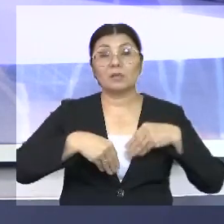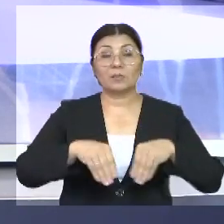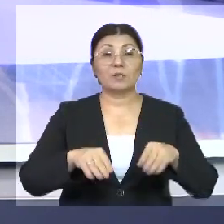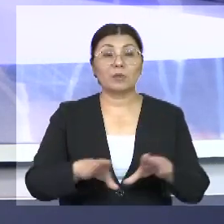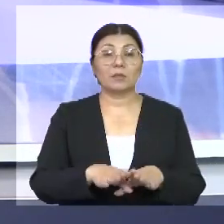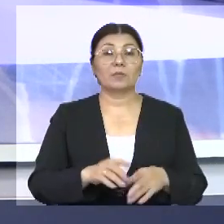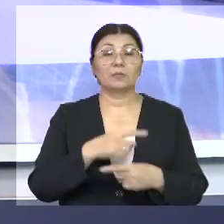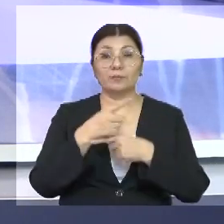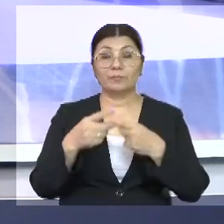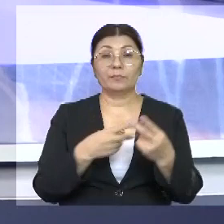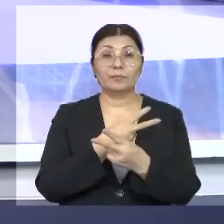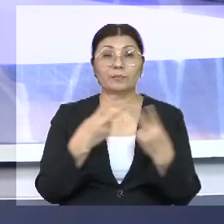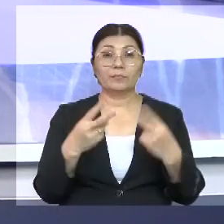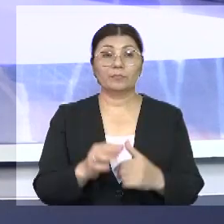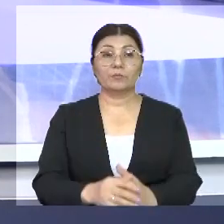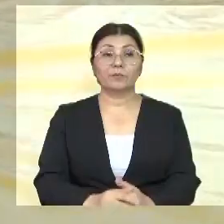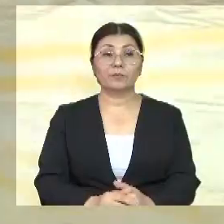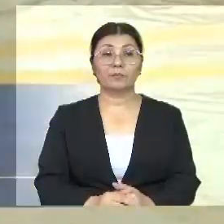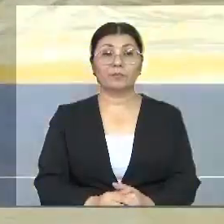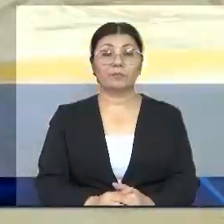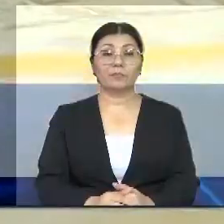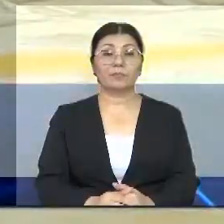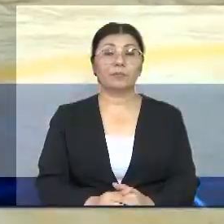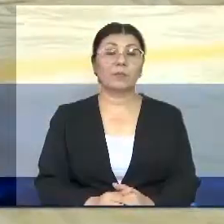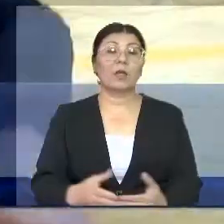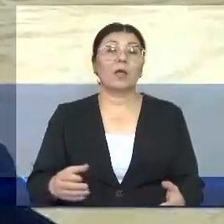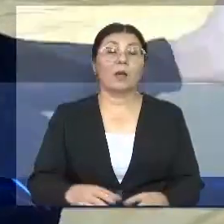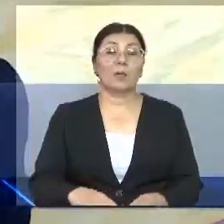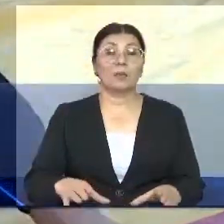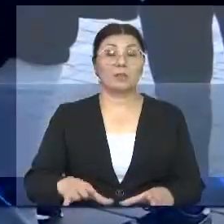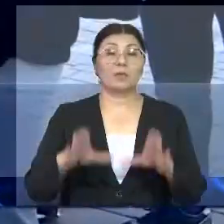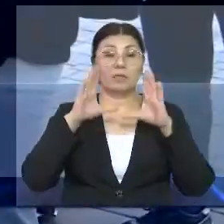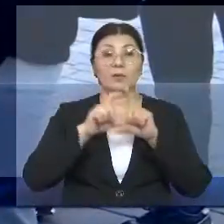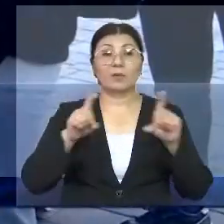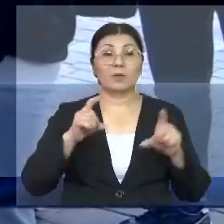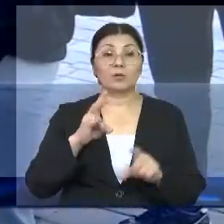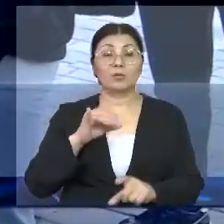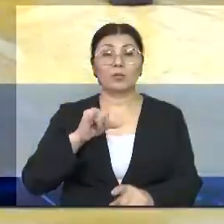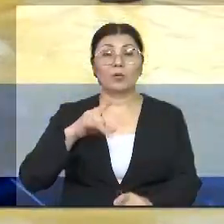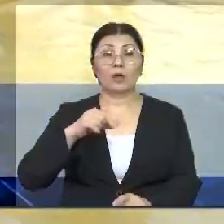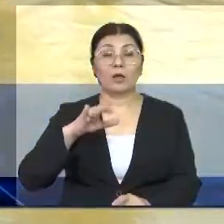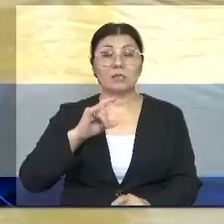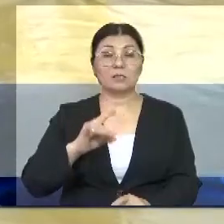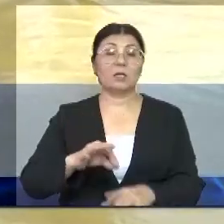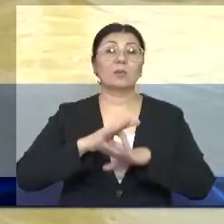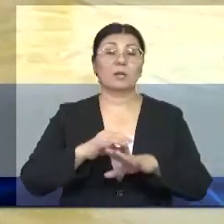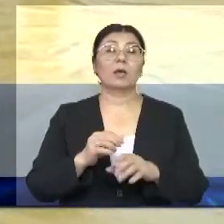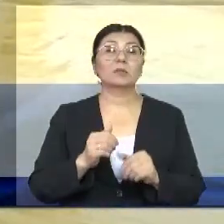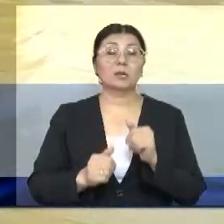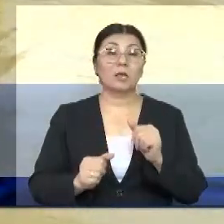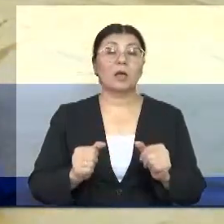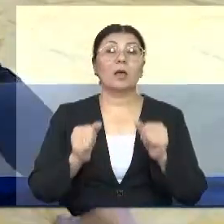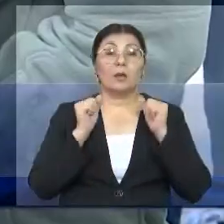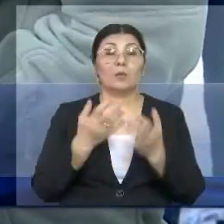Тему продолжит наш корреспондент. Перед мечетью Нургасыр проходили состязания по боевым видам спорта и различные